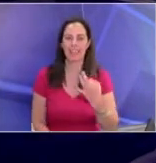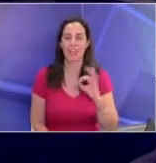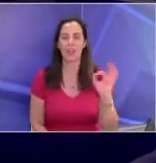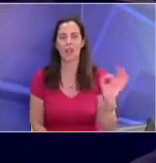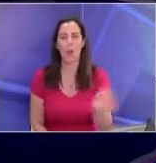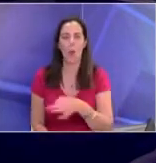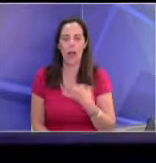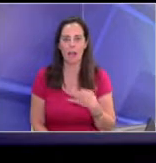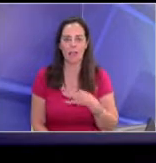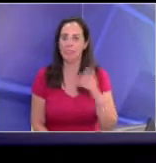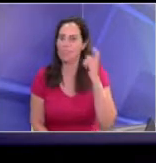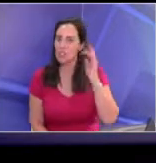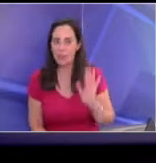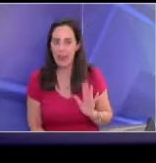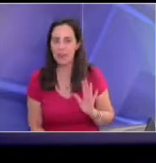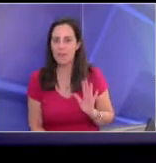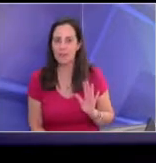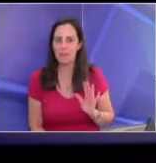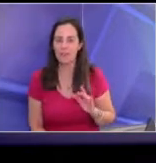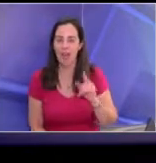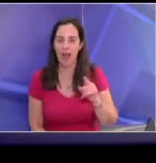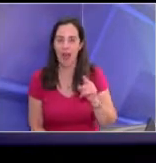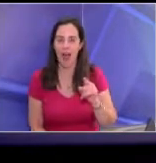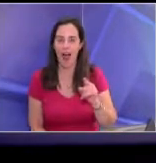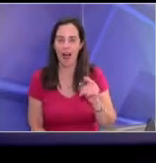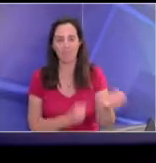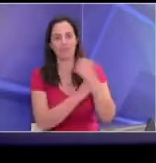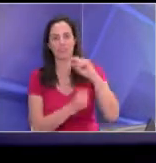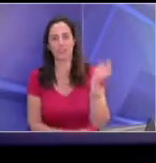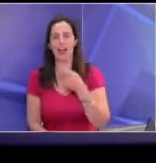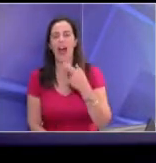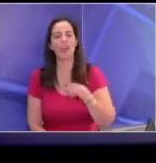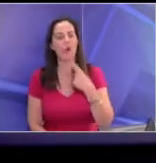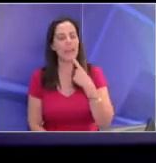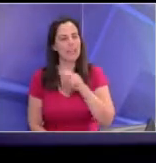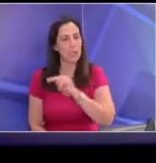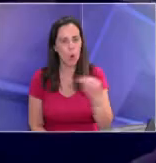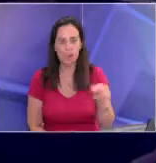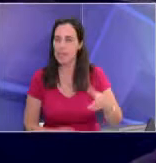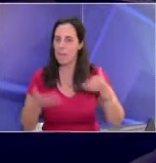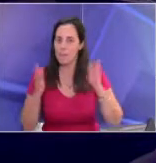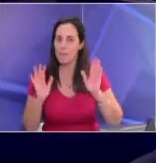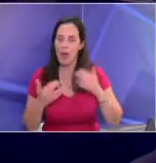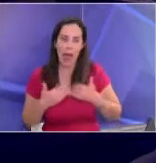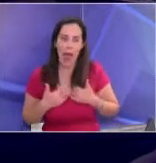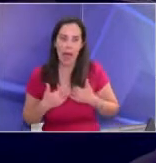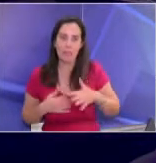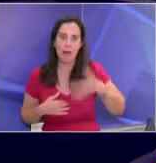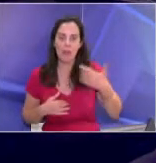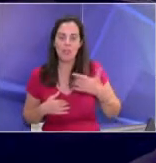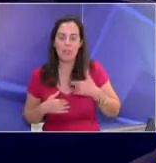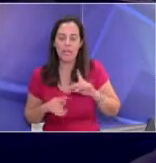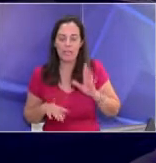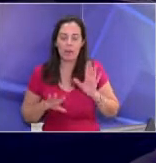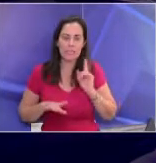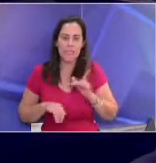כולן. תשמעי. ואת עלית על כולנה. אנחנו הולכים לדבר על נושא שהוא מאוד מאוד, אני כאילו, אני מרגיש שאני הולך על